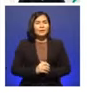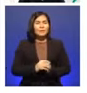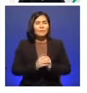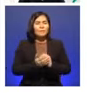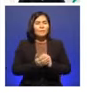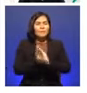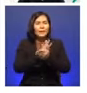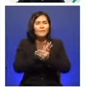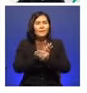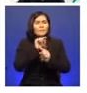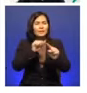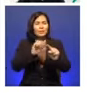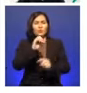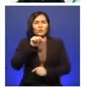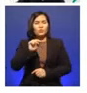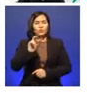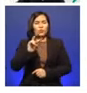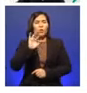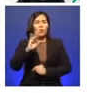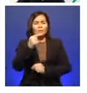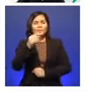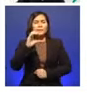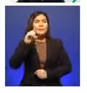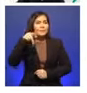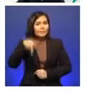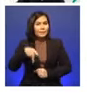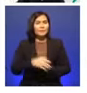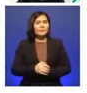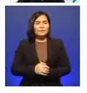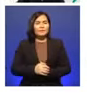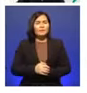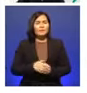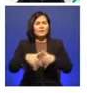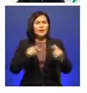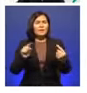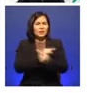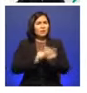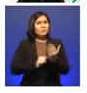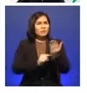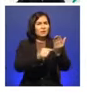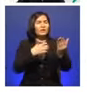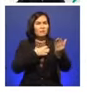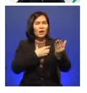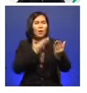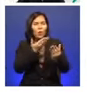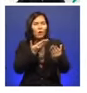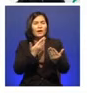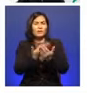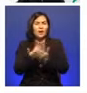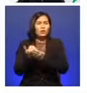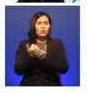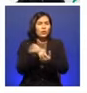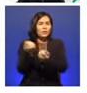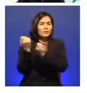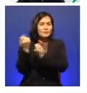ของ GDP เท่านั้นเองนะครับเพราะฉะนั้นข้อเสนอในส่วนนี้ของภาคประชาสังคมต่างๆก็คือเงินอุดหนุนเด็กและเยาวชนในส่วนนี้เราอยาก